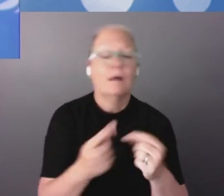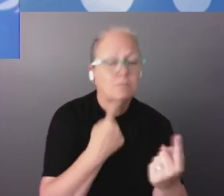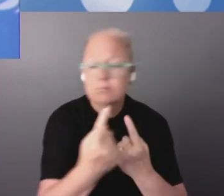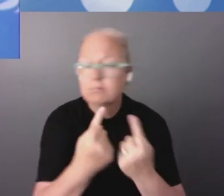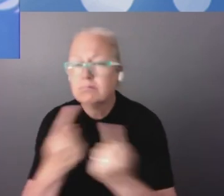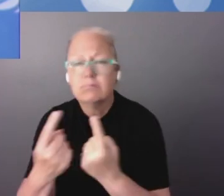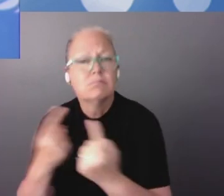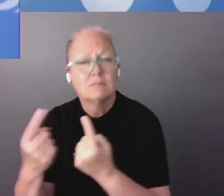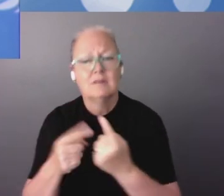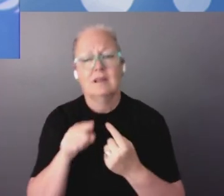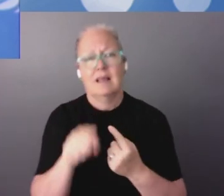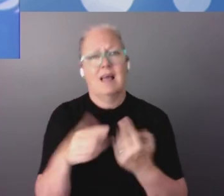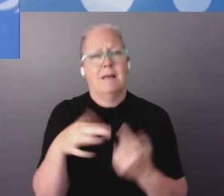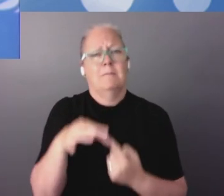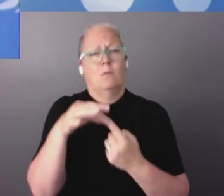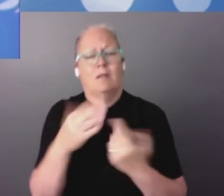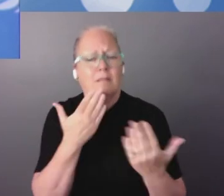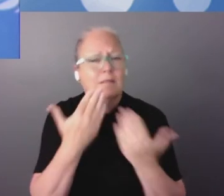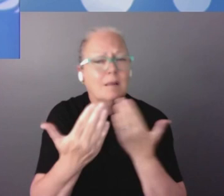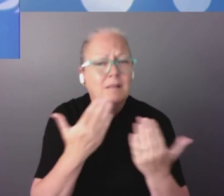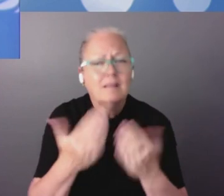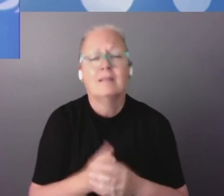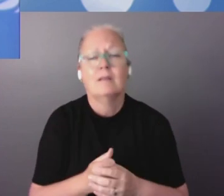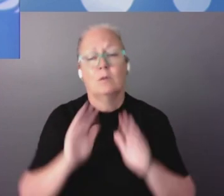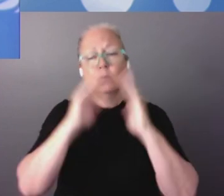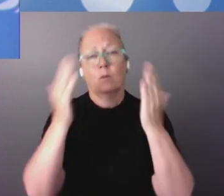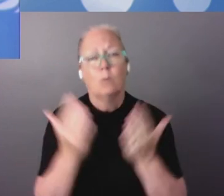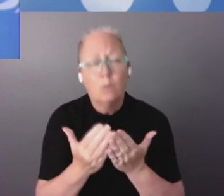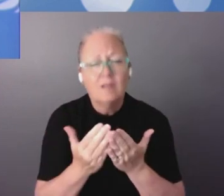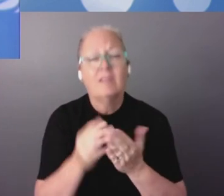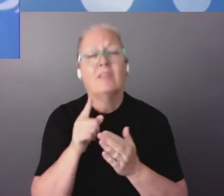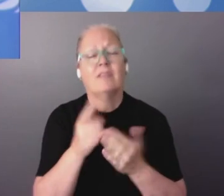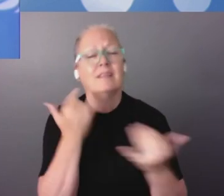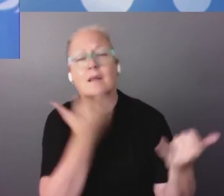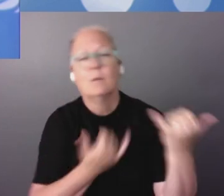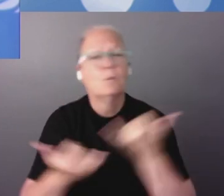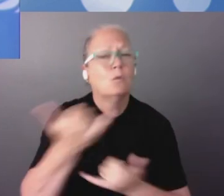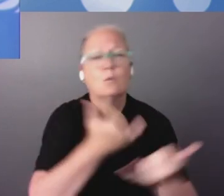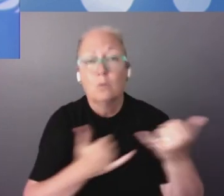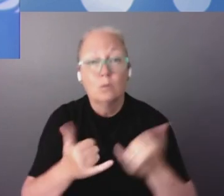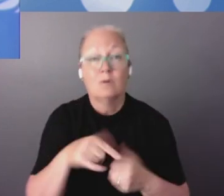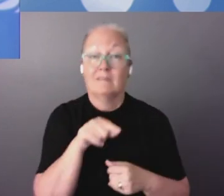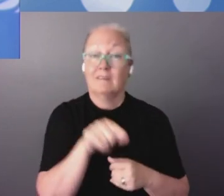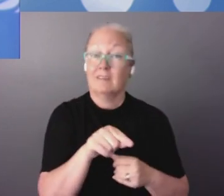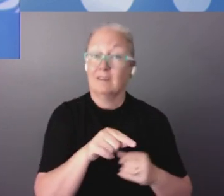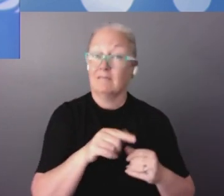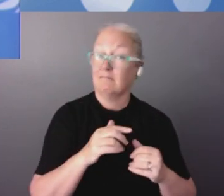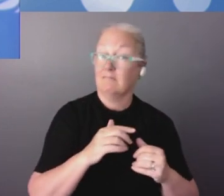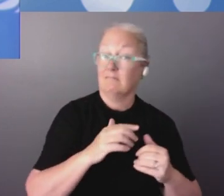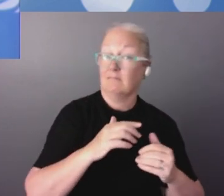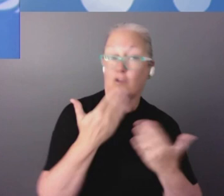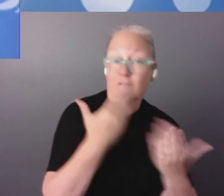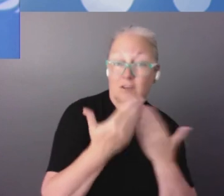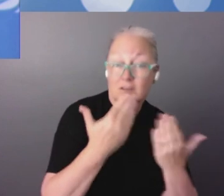цифровым исключением. В январе месяце Международное сообщество Объединенных Наций встретится в Катаре во время